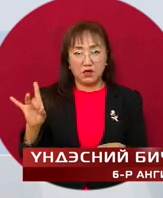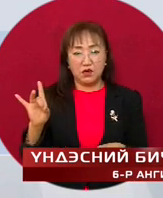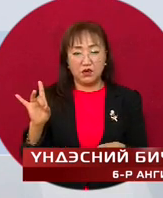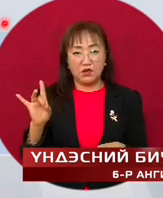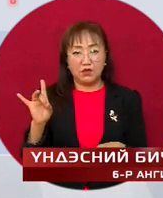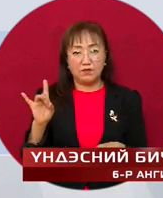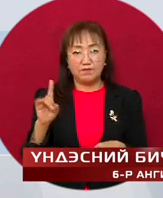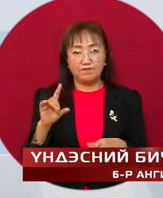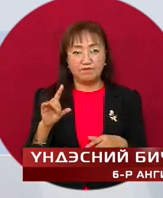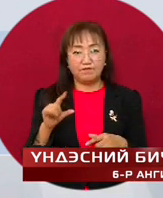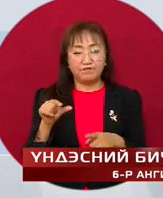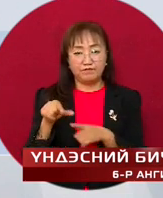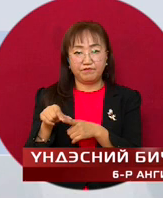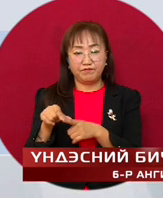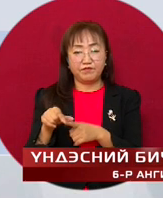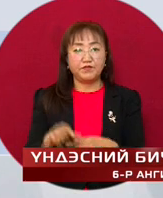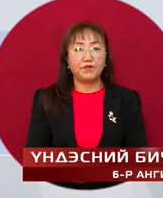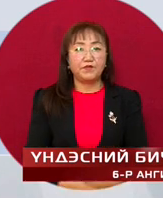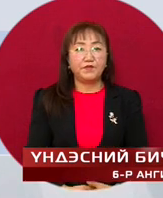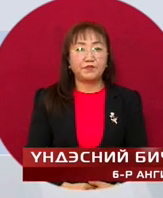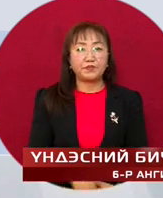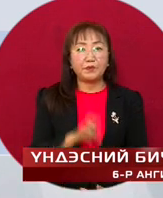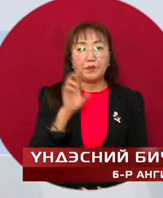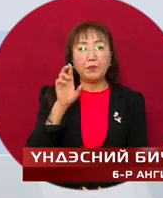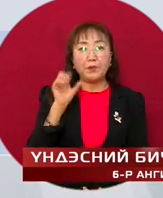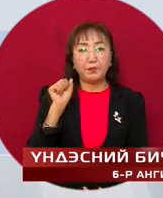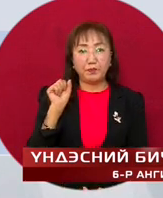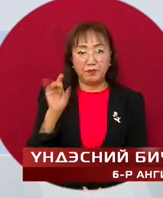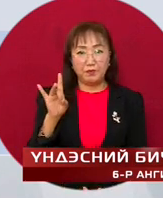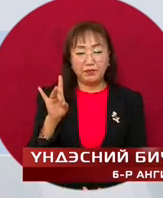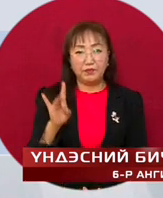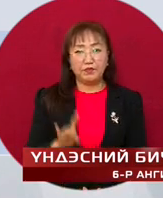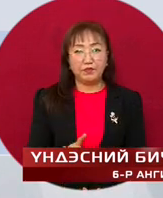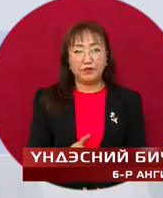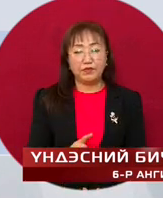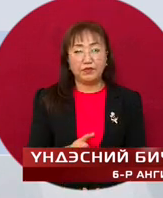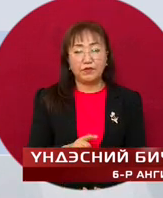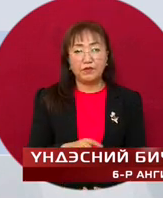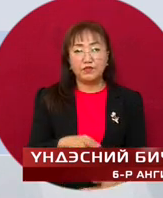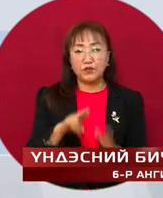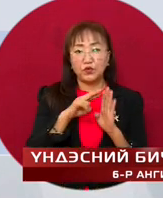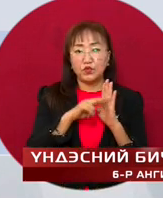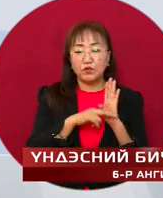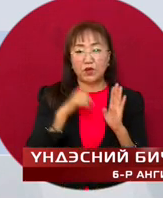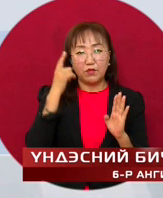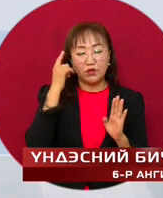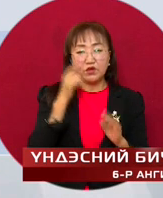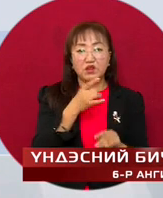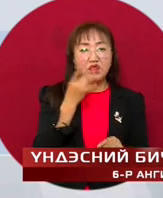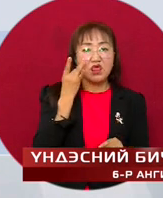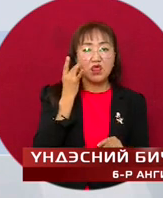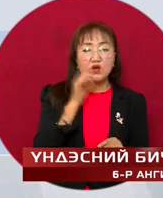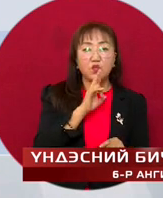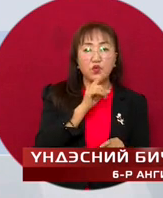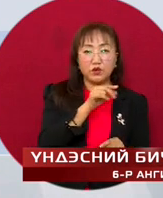байна. За, бар гэсэн хөлбөрийг харъя. За, мөн ихшиг зөгцөх эсийг баримтлан ER үгэнд бар, эм